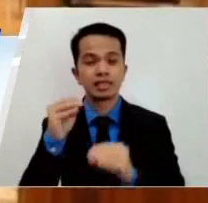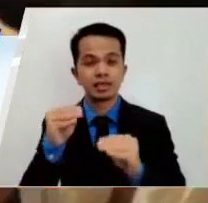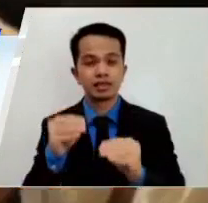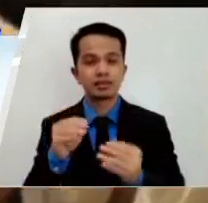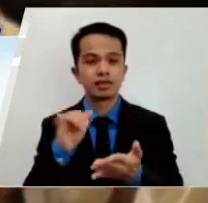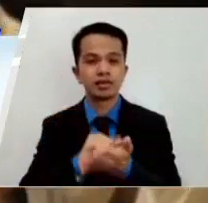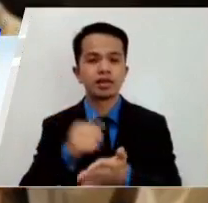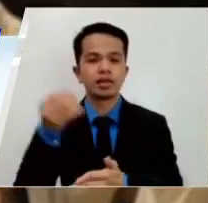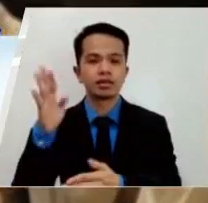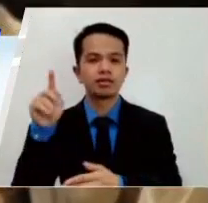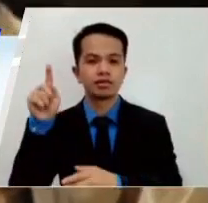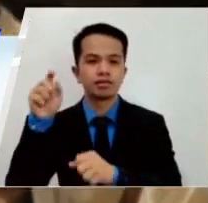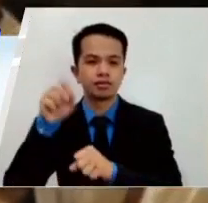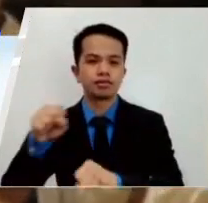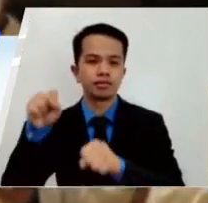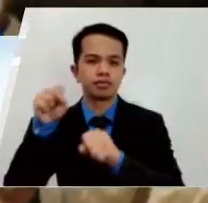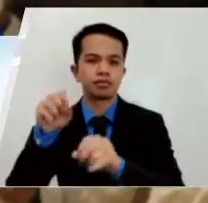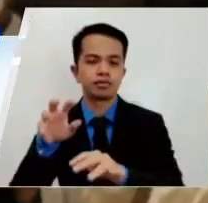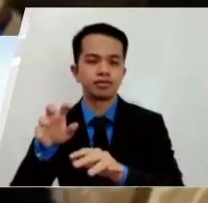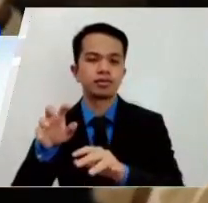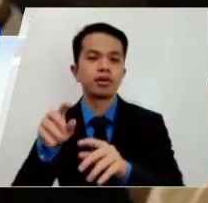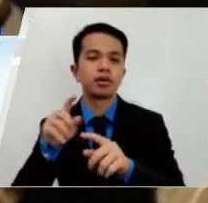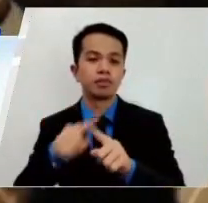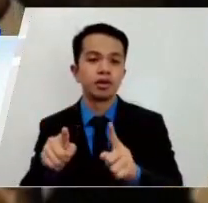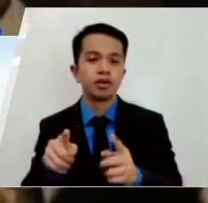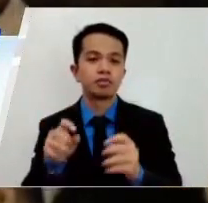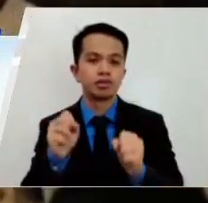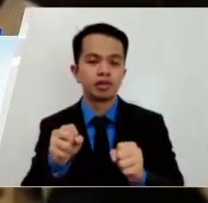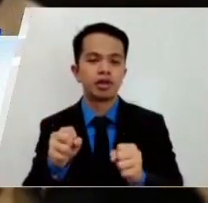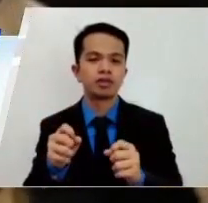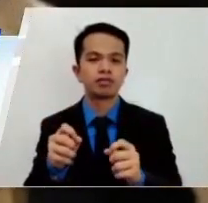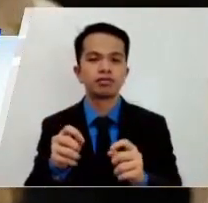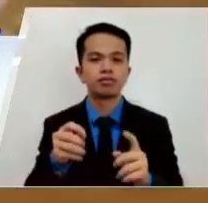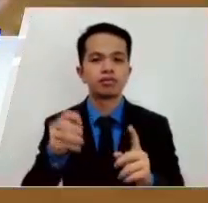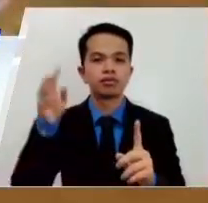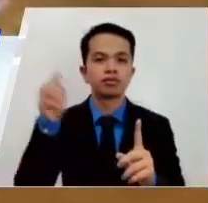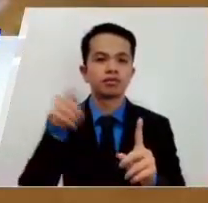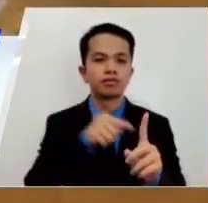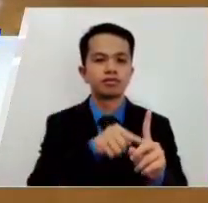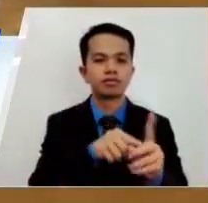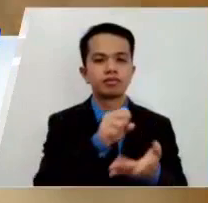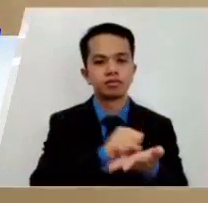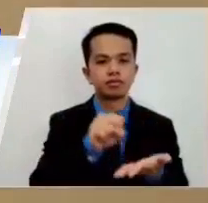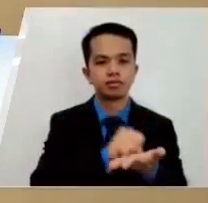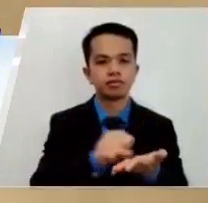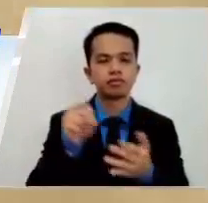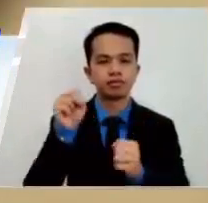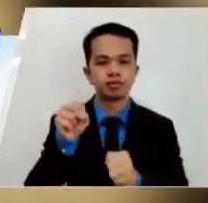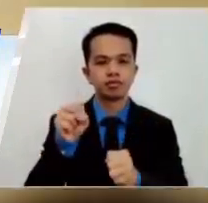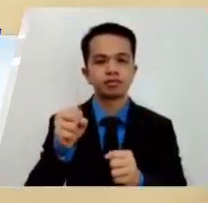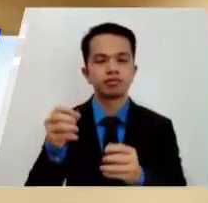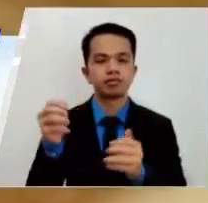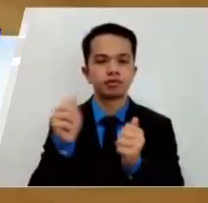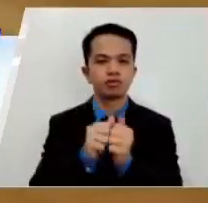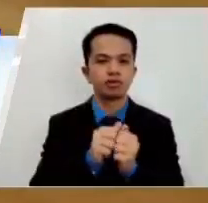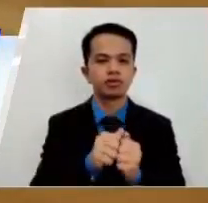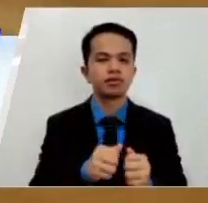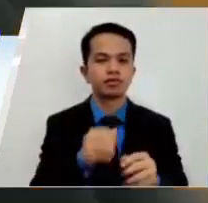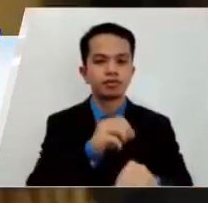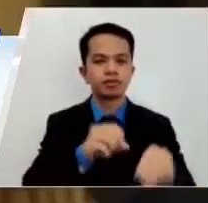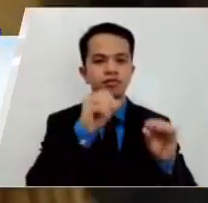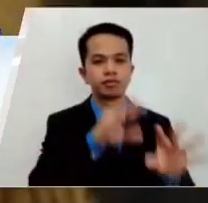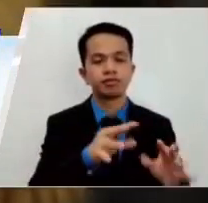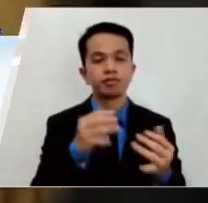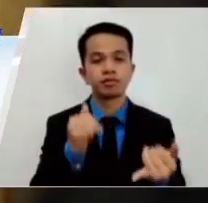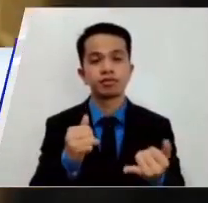nakakagawa ng himala. Pero pwede mamagitan ng mga santo para sa mga nagdarasal sa kanila. Kamakailan, iniugnay ni Pope Francis ang isa